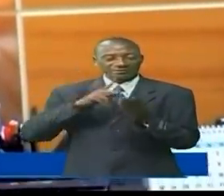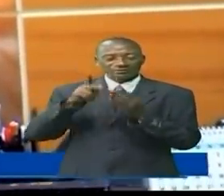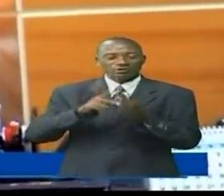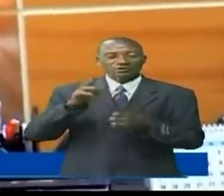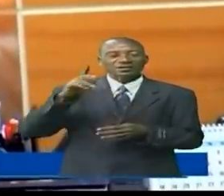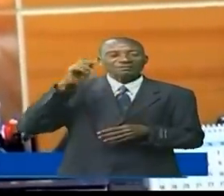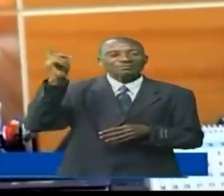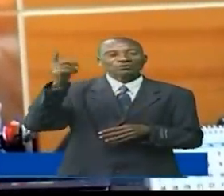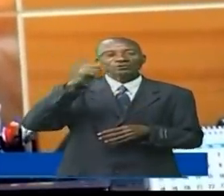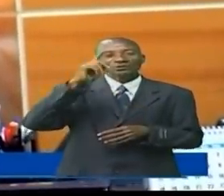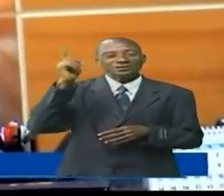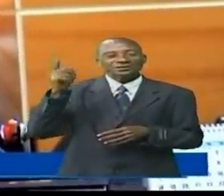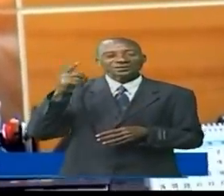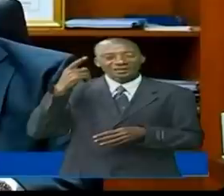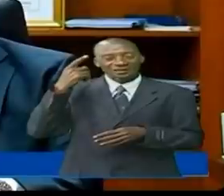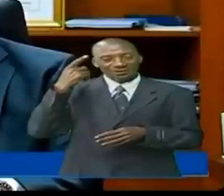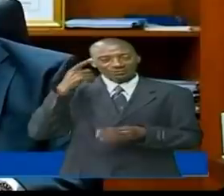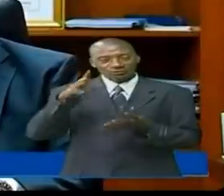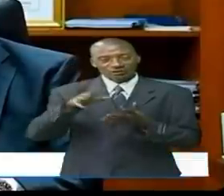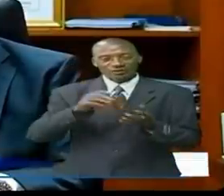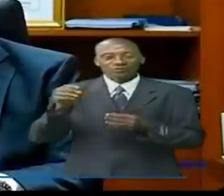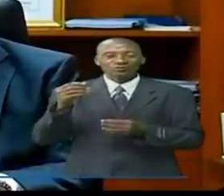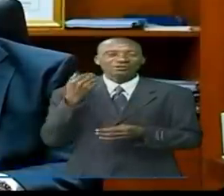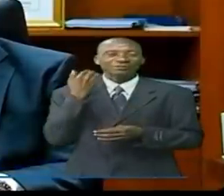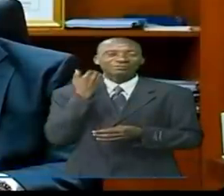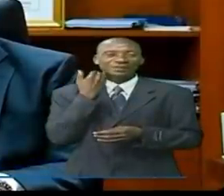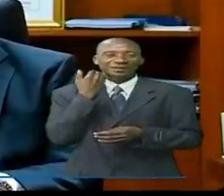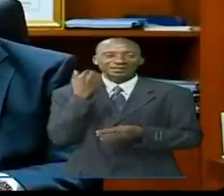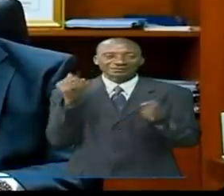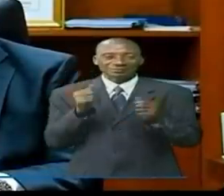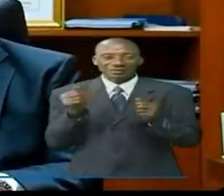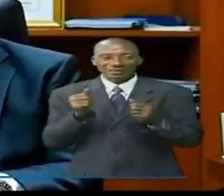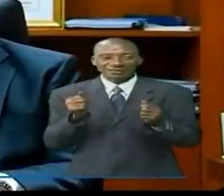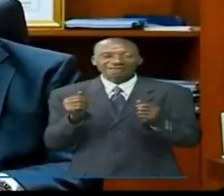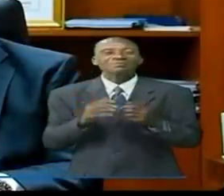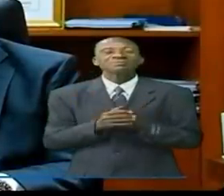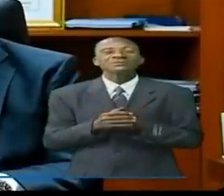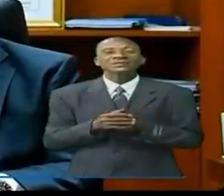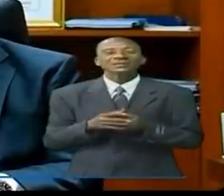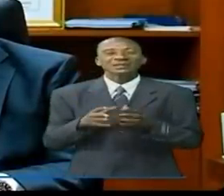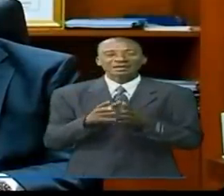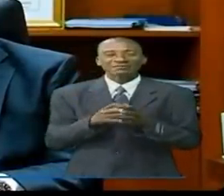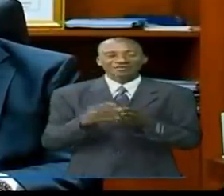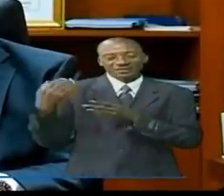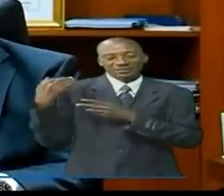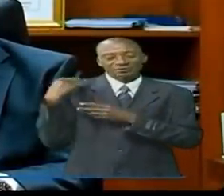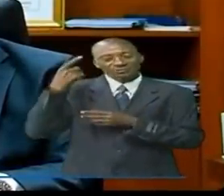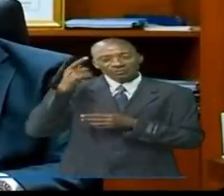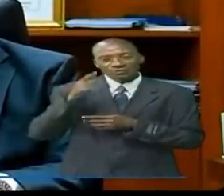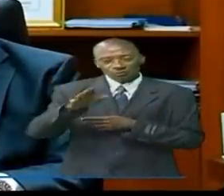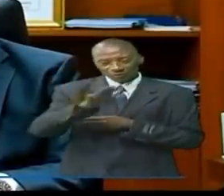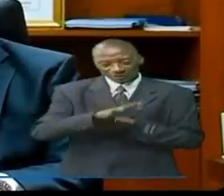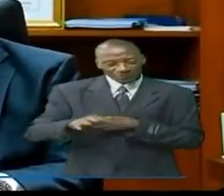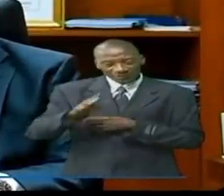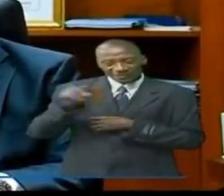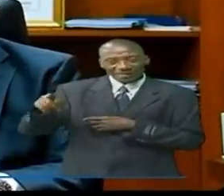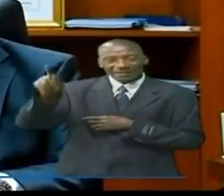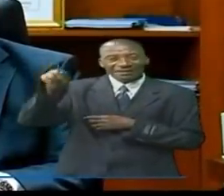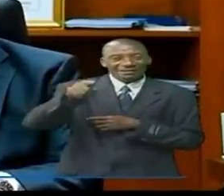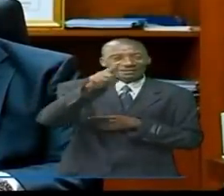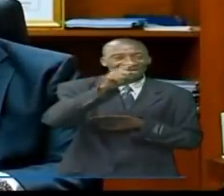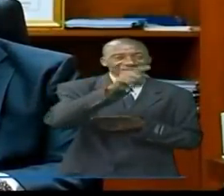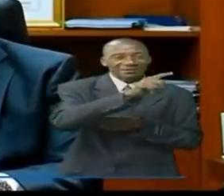le paludisme de l'OMS alertait en amont les dirigeants de tous les pays affectés par le paludisme. Il